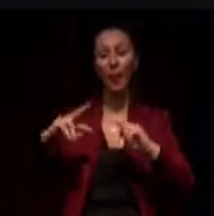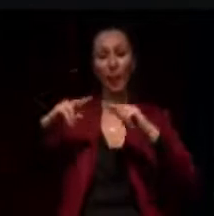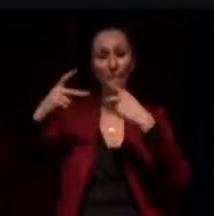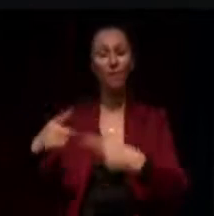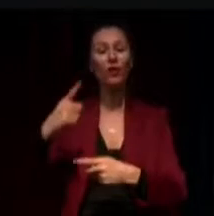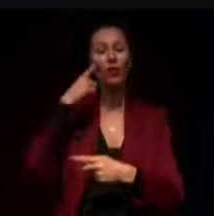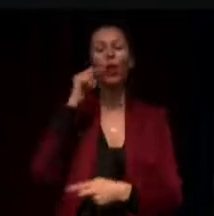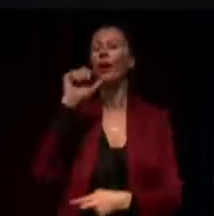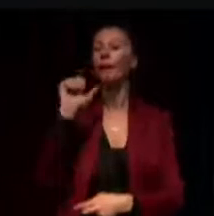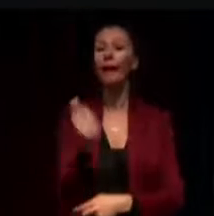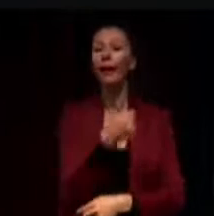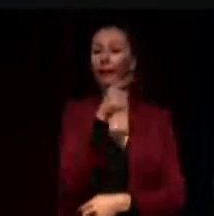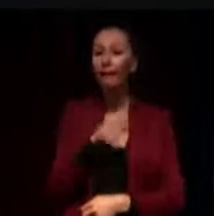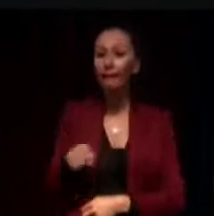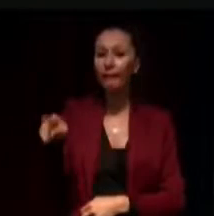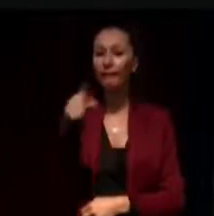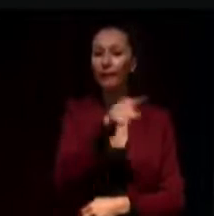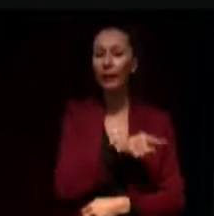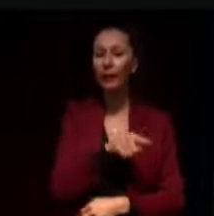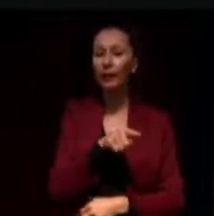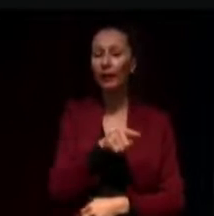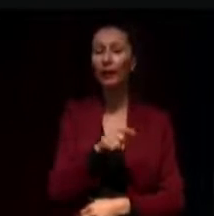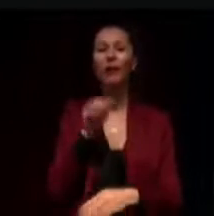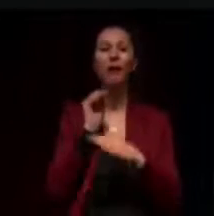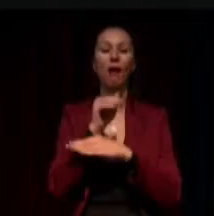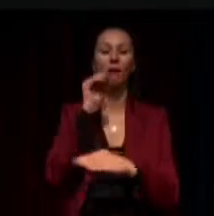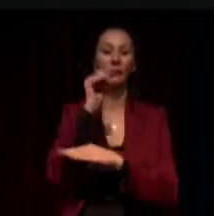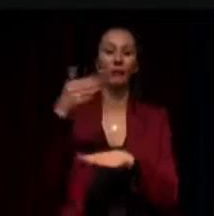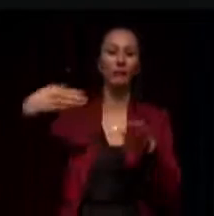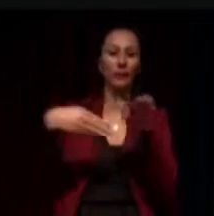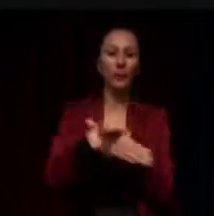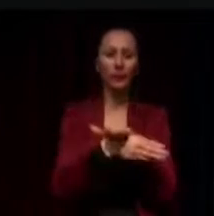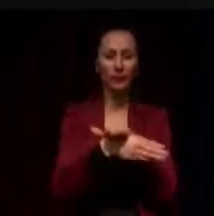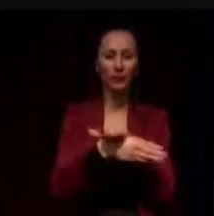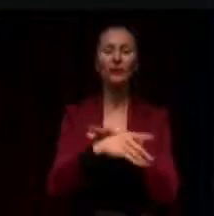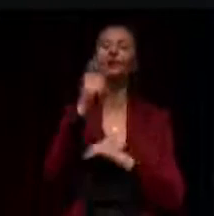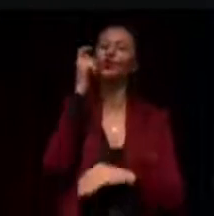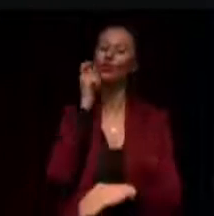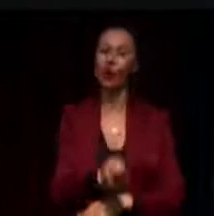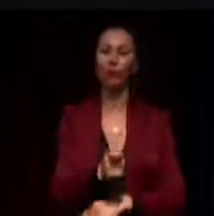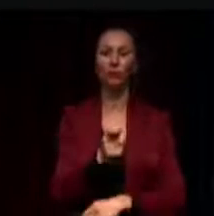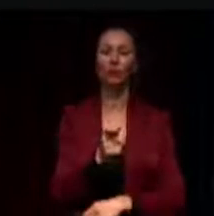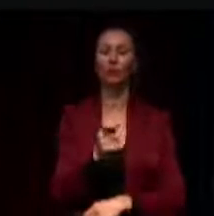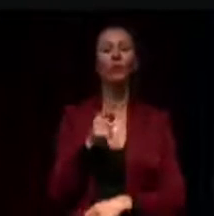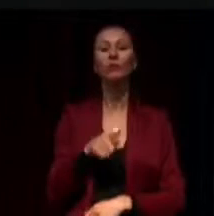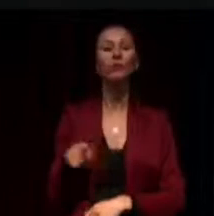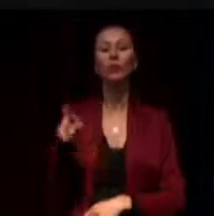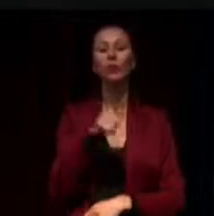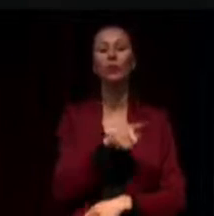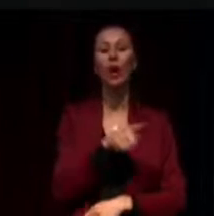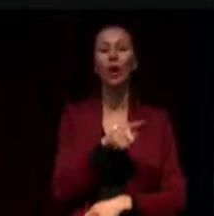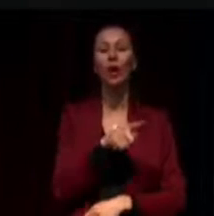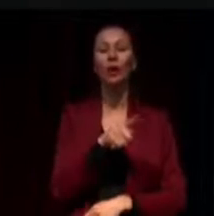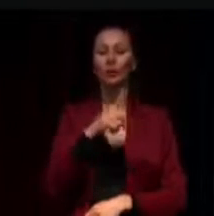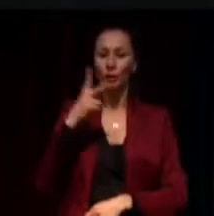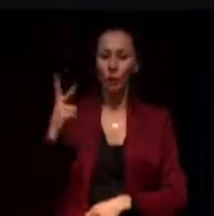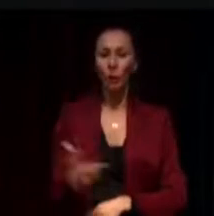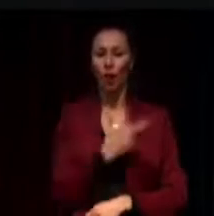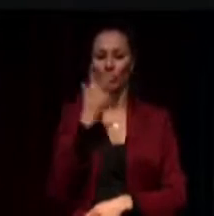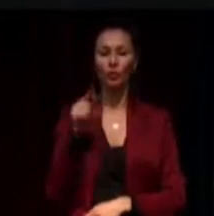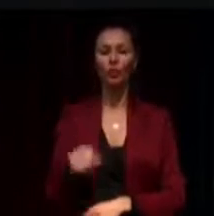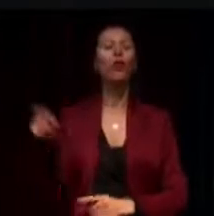kadar gerekli alanın hayata geçirilmesi şarttır. Bunlar süratle şu